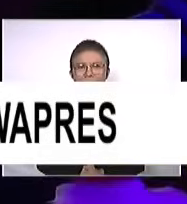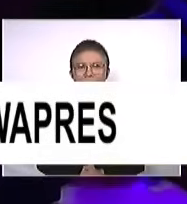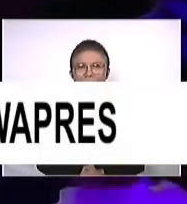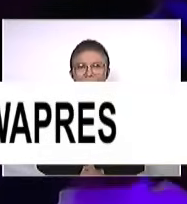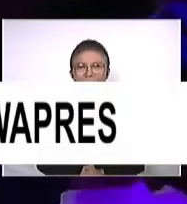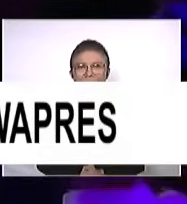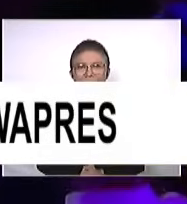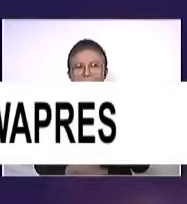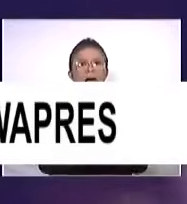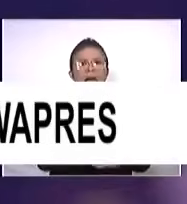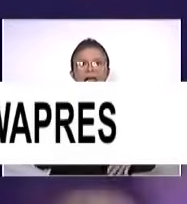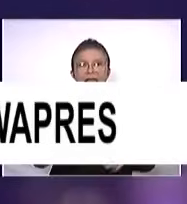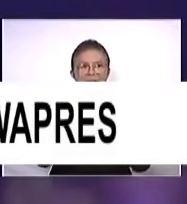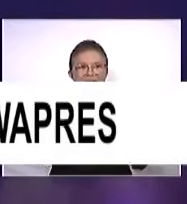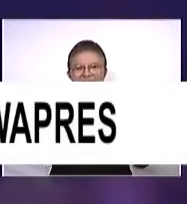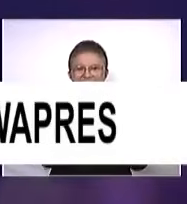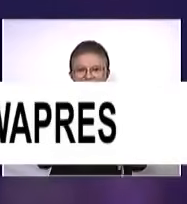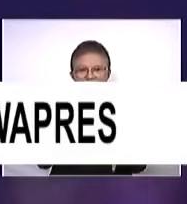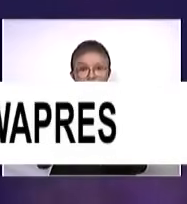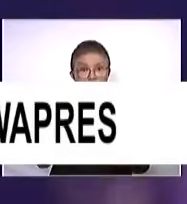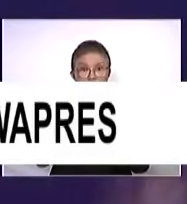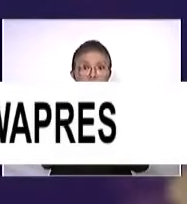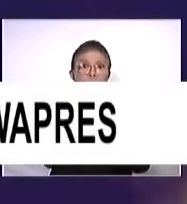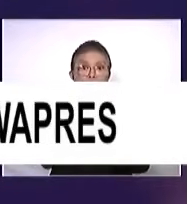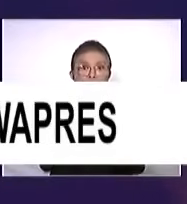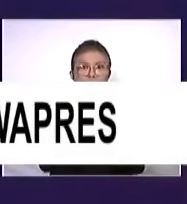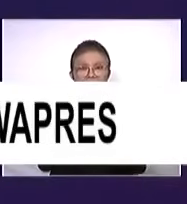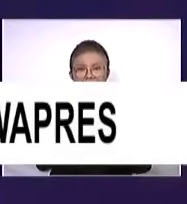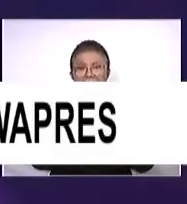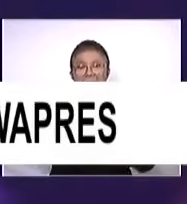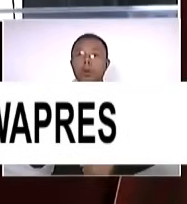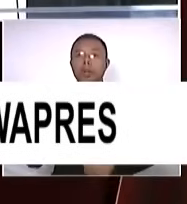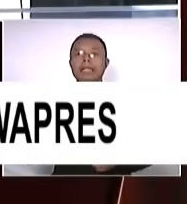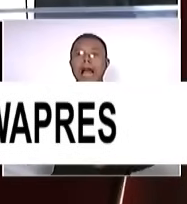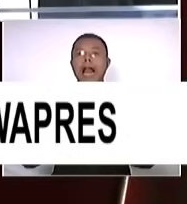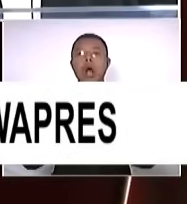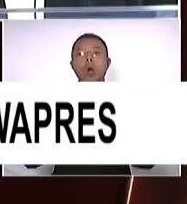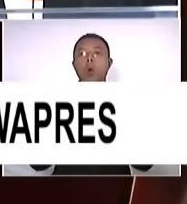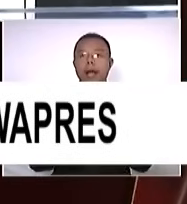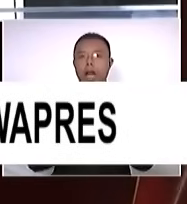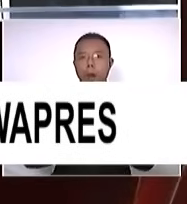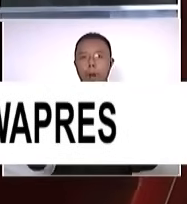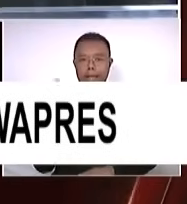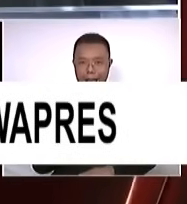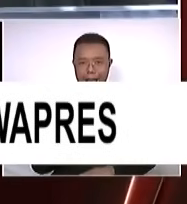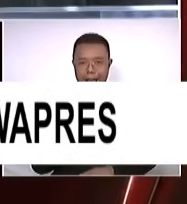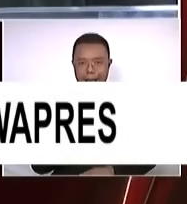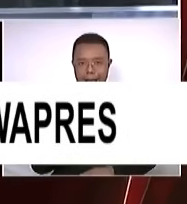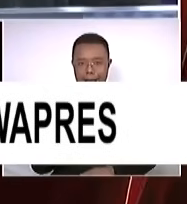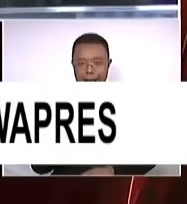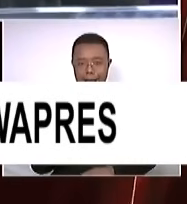E kekuatan dari debat itu untuk mengambil suara dari kalangan eh mereka yang galau atau